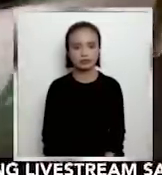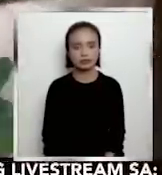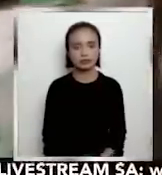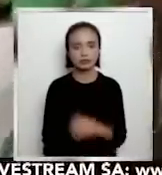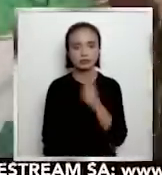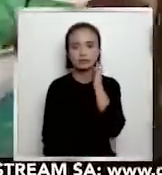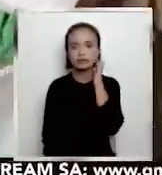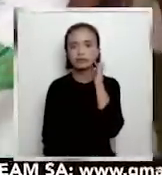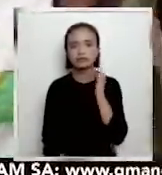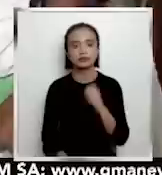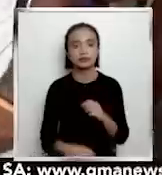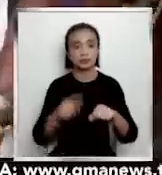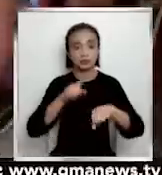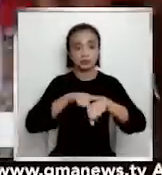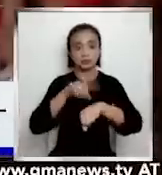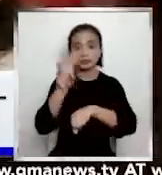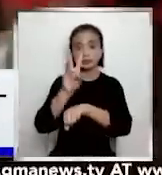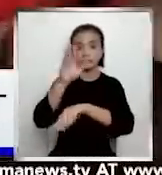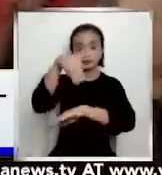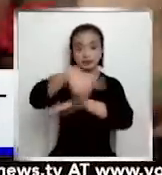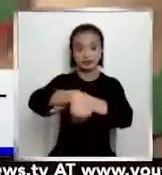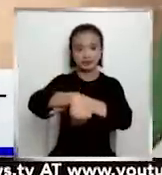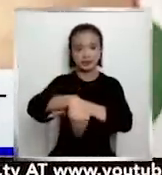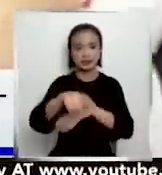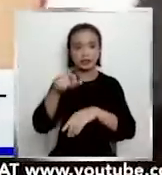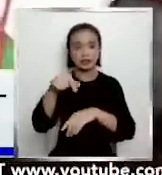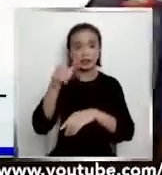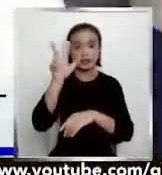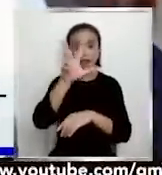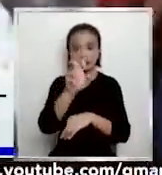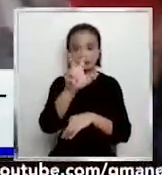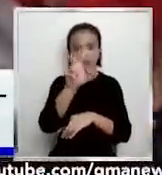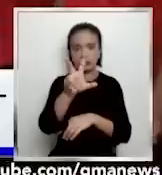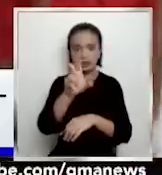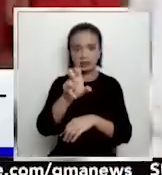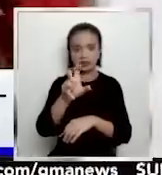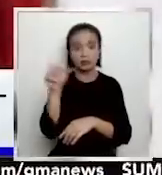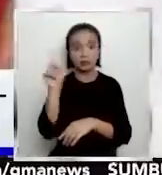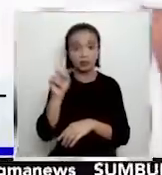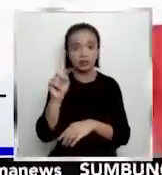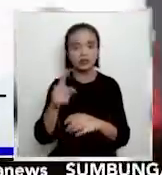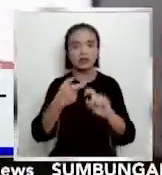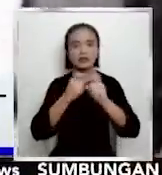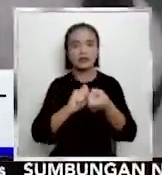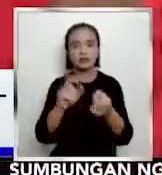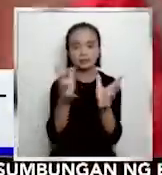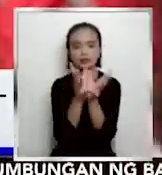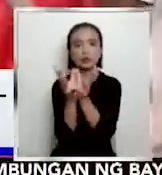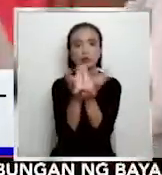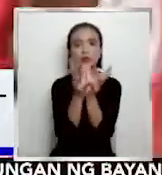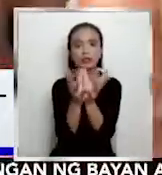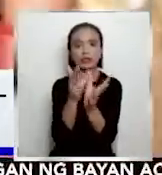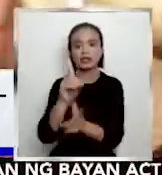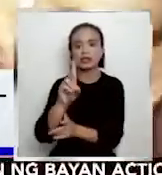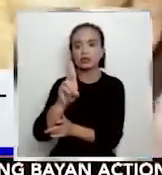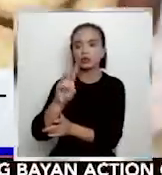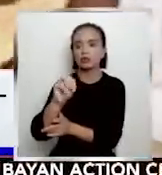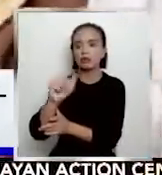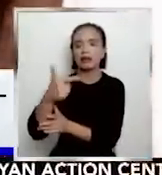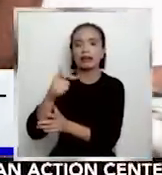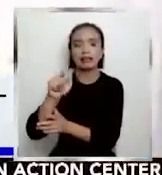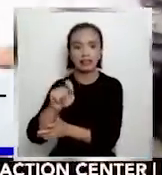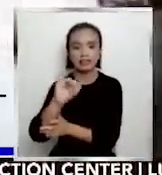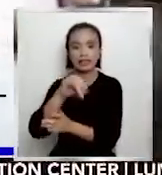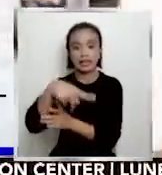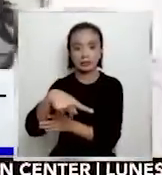Bandang 6 na ng gabi nang marating ng 300 nagpakilalang mula sa tribo ng Dumagat Remontado, ang Catholic school na ito sa